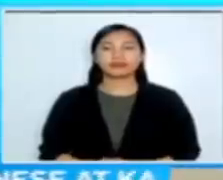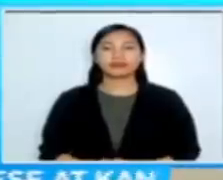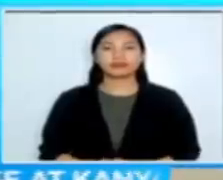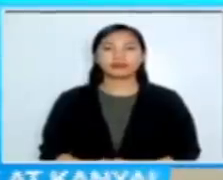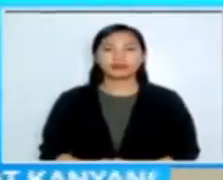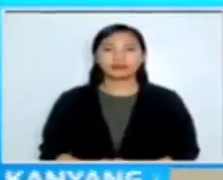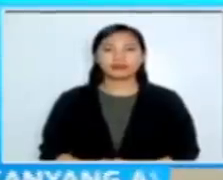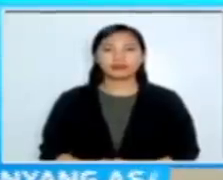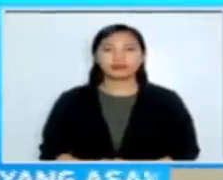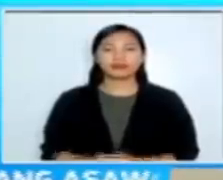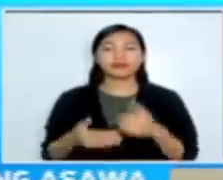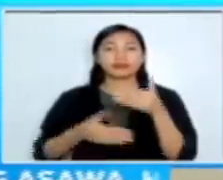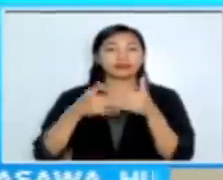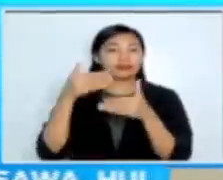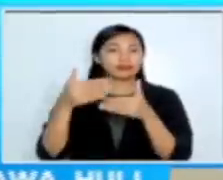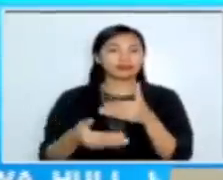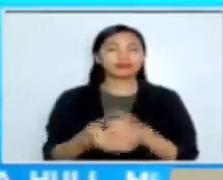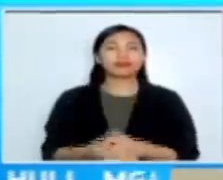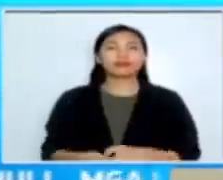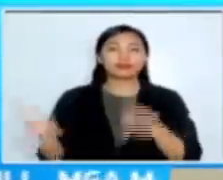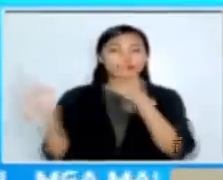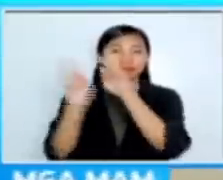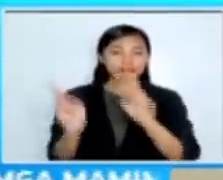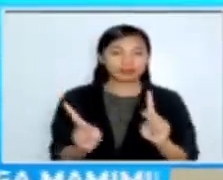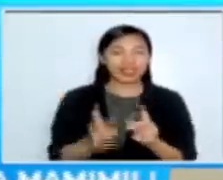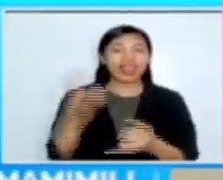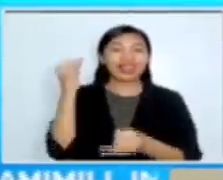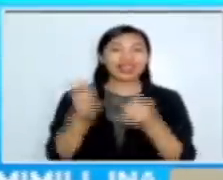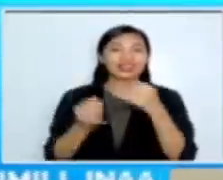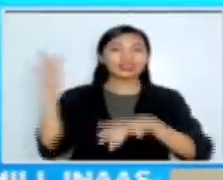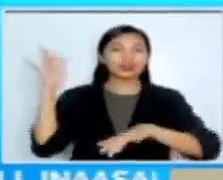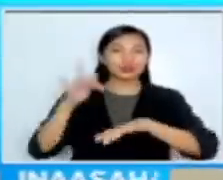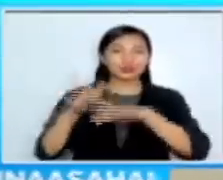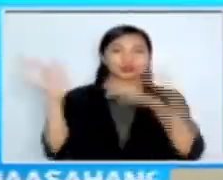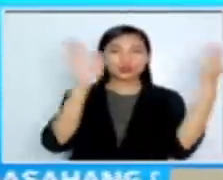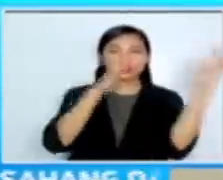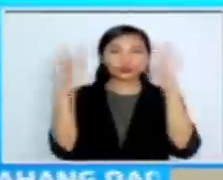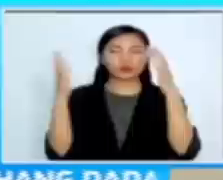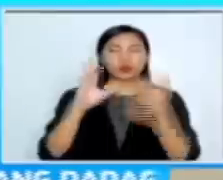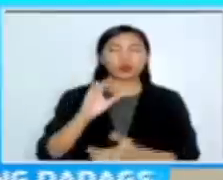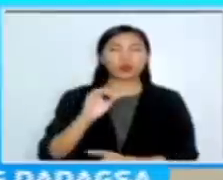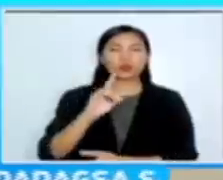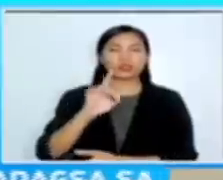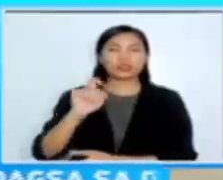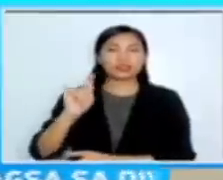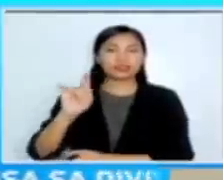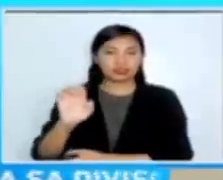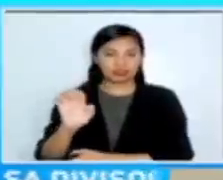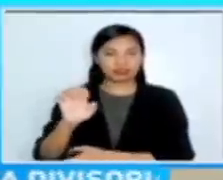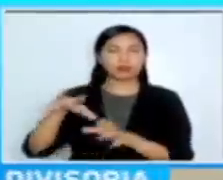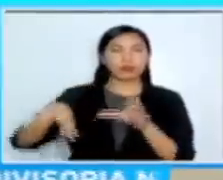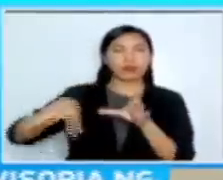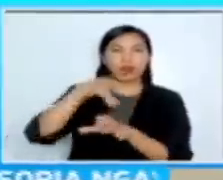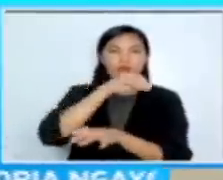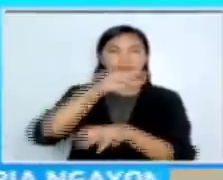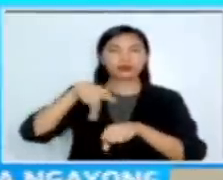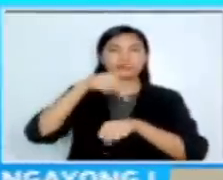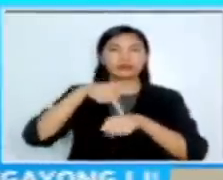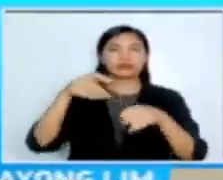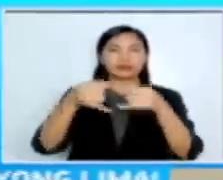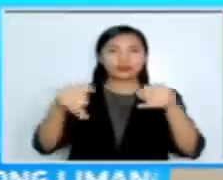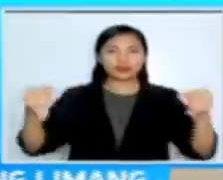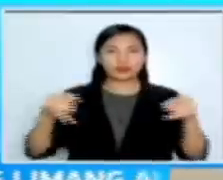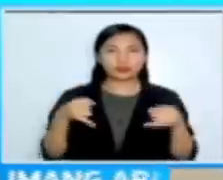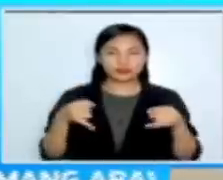Sa Palawan, naghuling landfall ang bagyong Odette bago ito tuluyang umalis sa Philippine Area of Responsibility o PAR. Sa Island Municipality ng Araceli